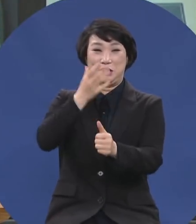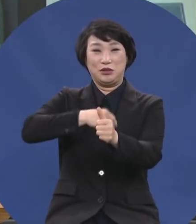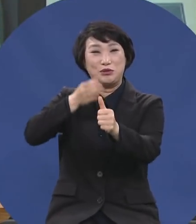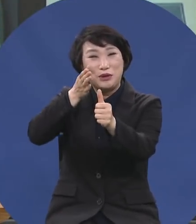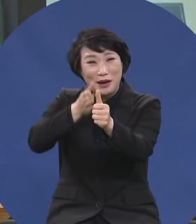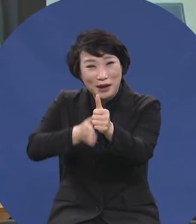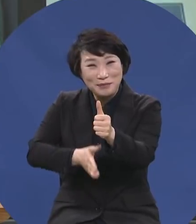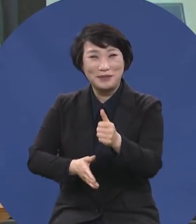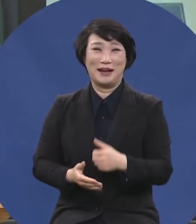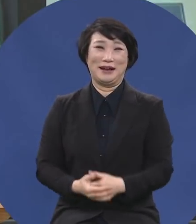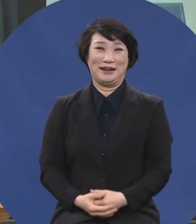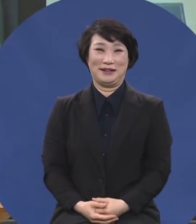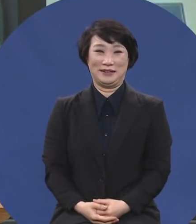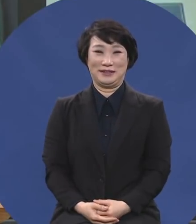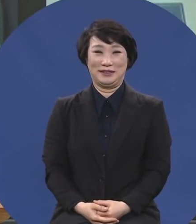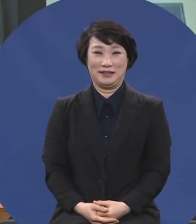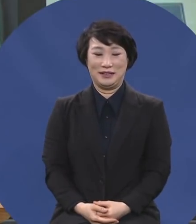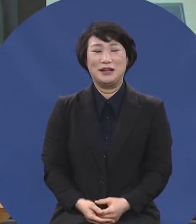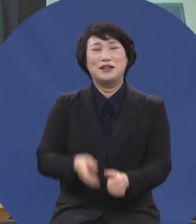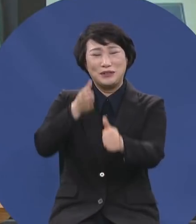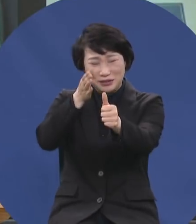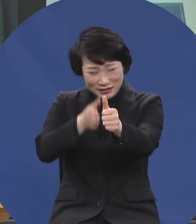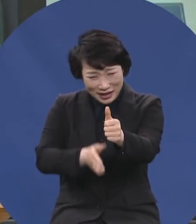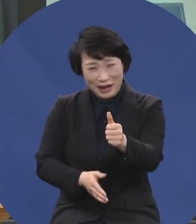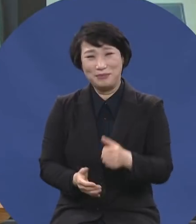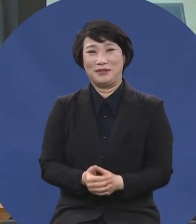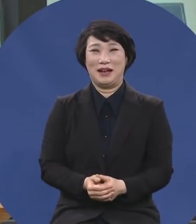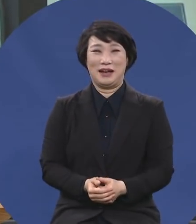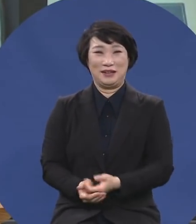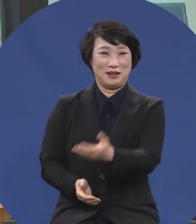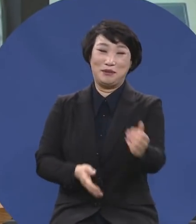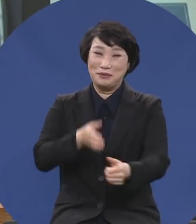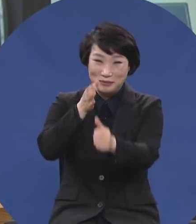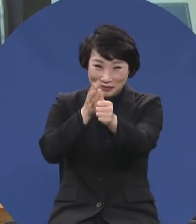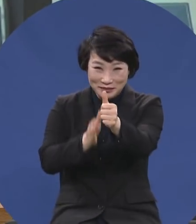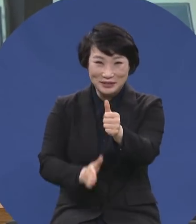이름으로 축원합니다. 축원합니다.